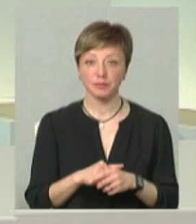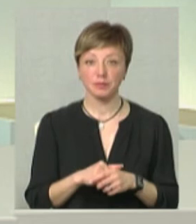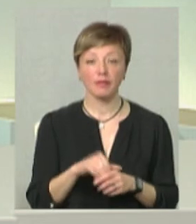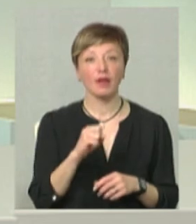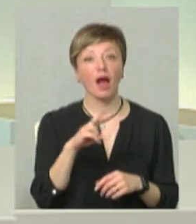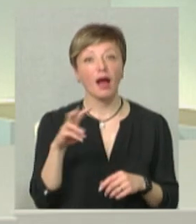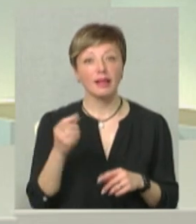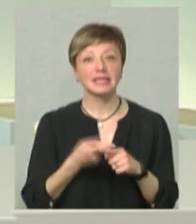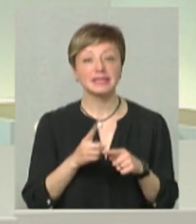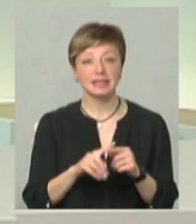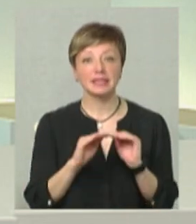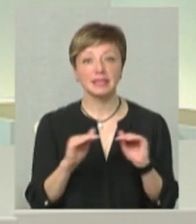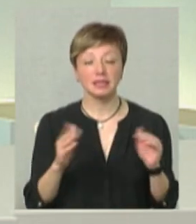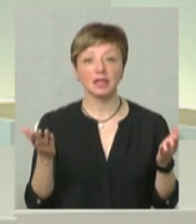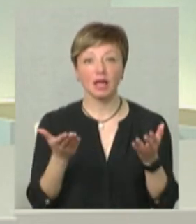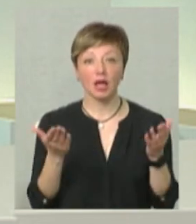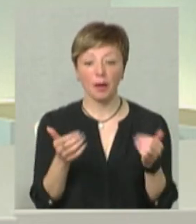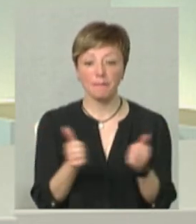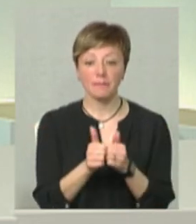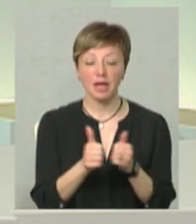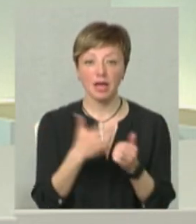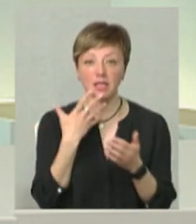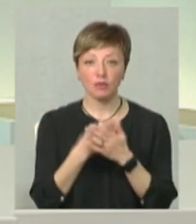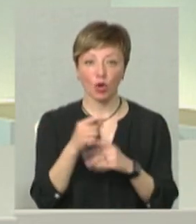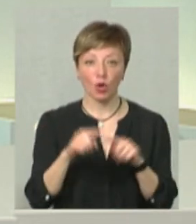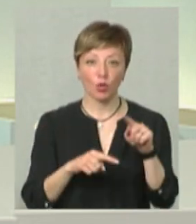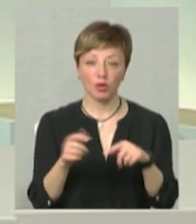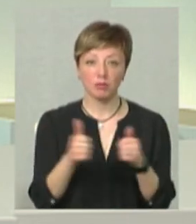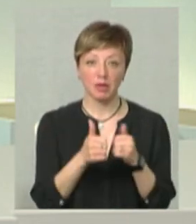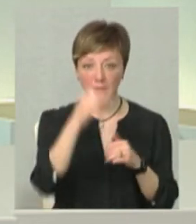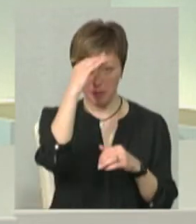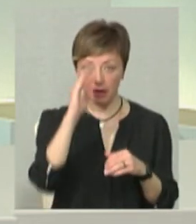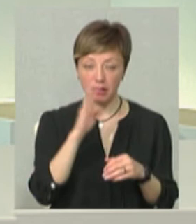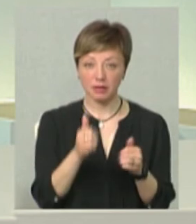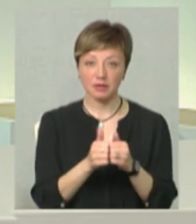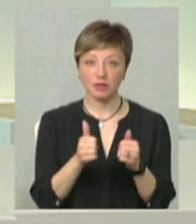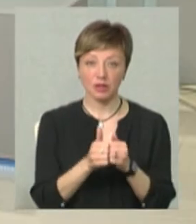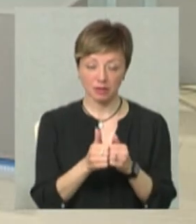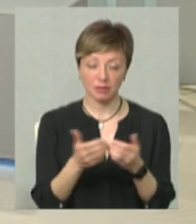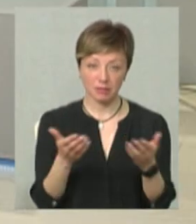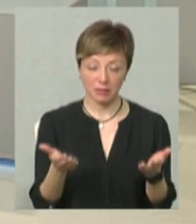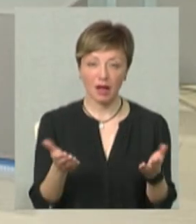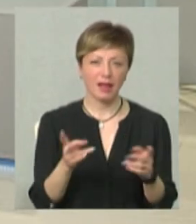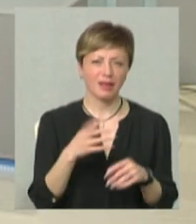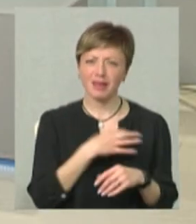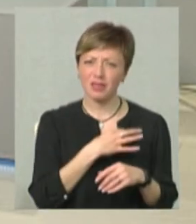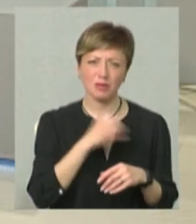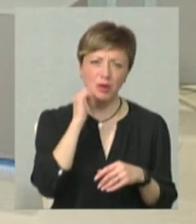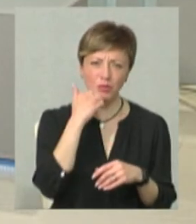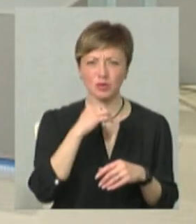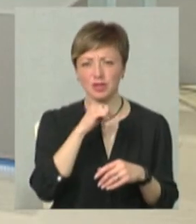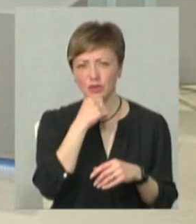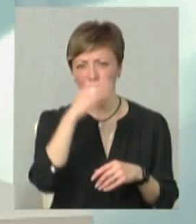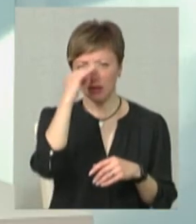Але це ці діти, які біля своїх родичів, біля своїх батьків, біля своїх близьких. Неважливо, дідусь, бабуся, тато,